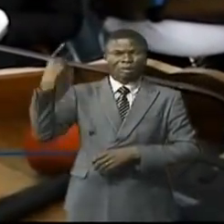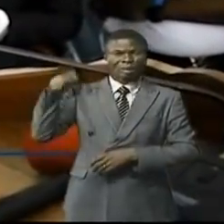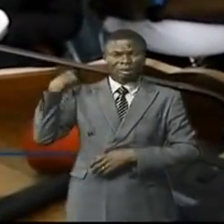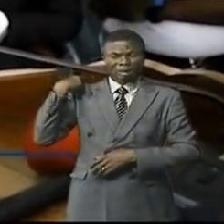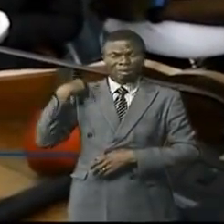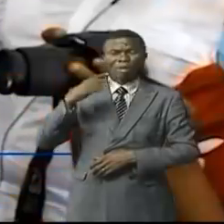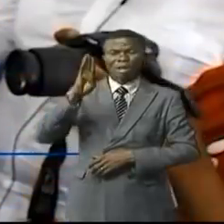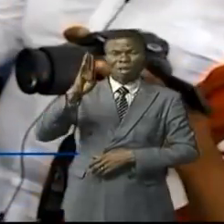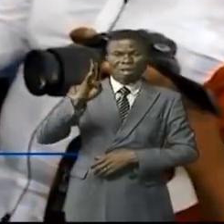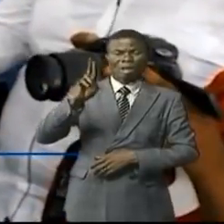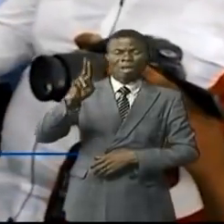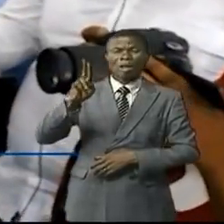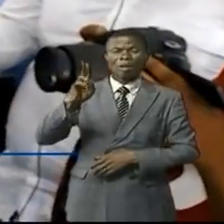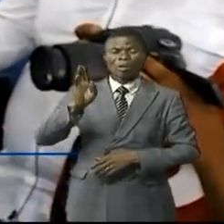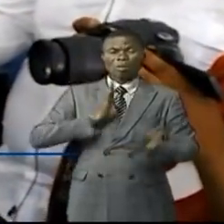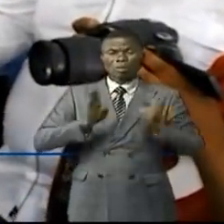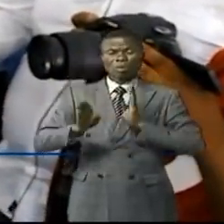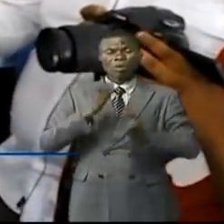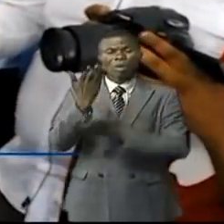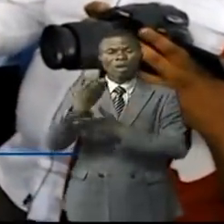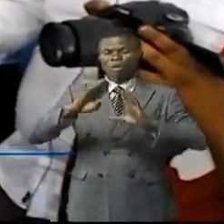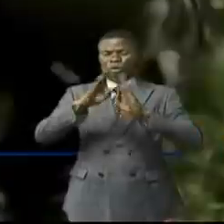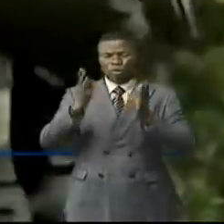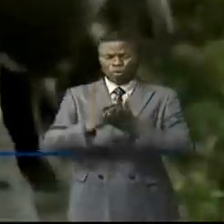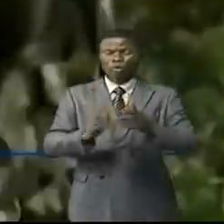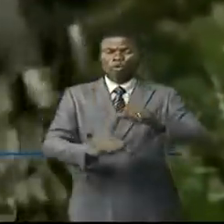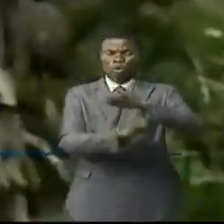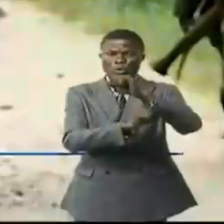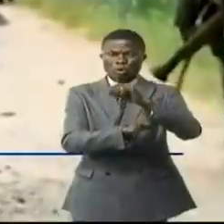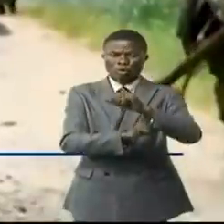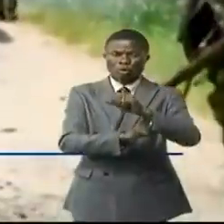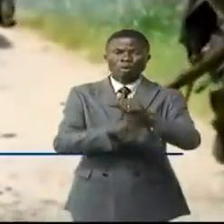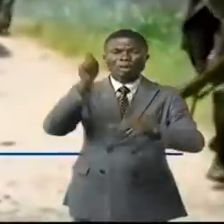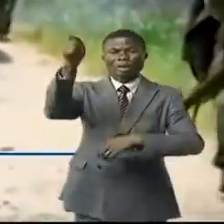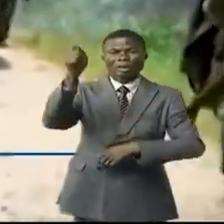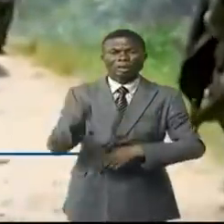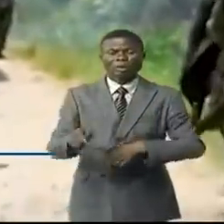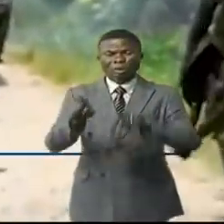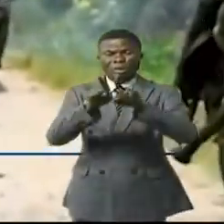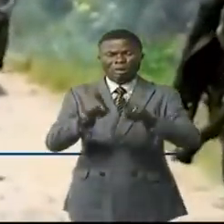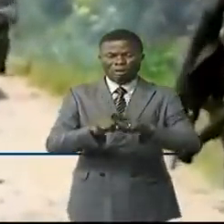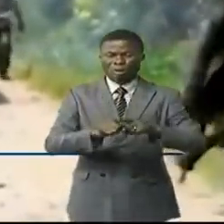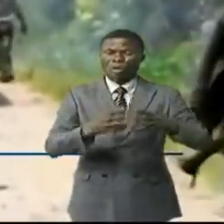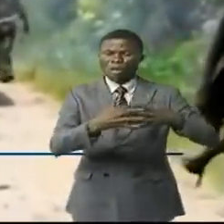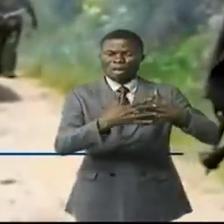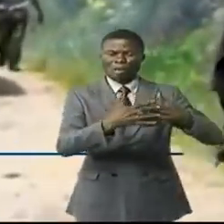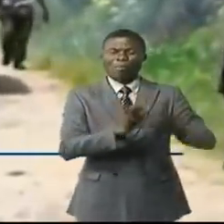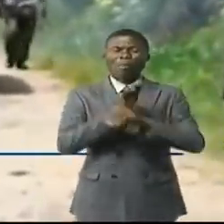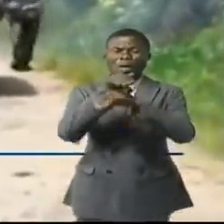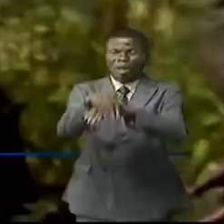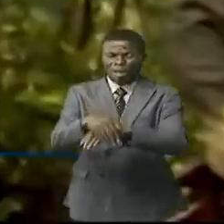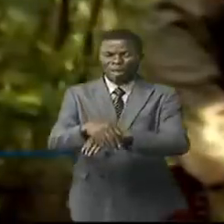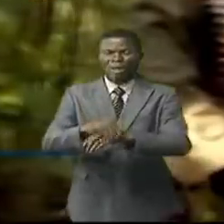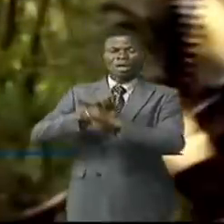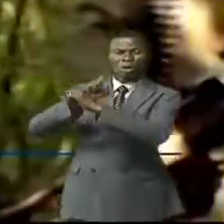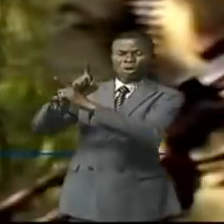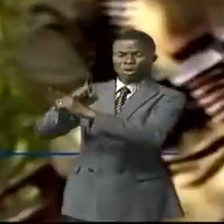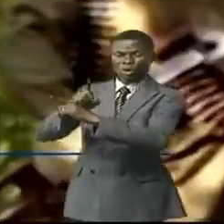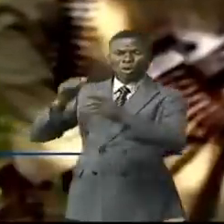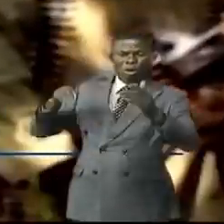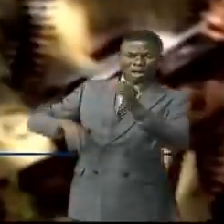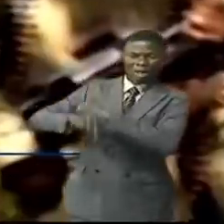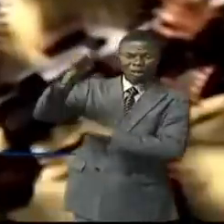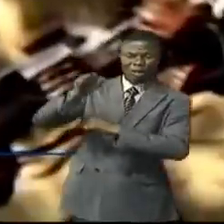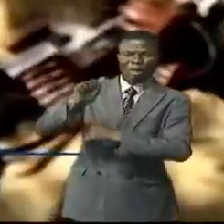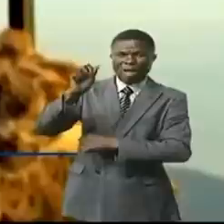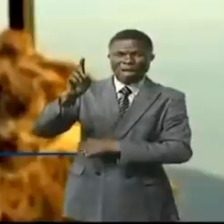de l'Ituri, a également appelé la population à soutenir son armée ainsi que ses partenaires engagés dans ses offensives contre l'ADF.